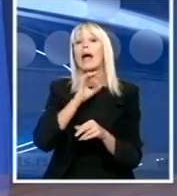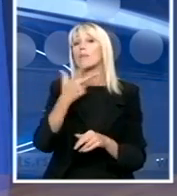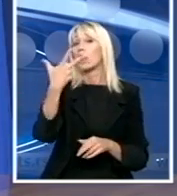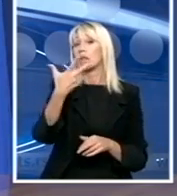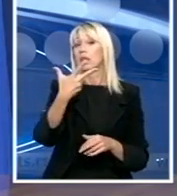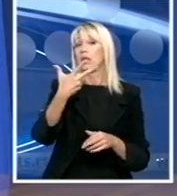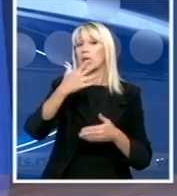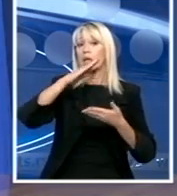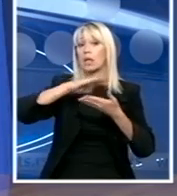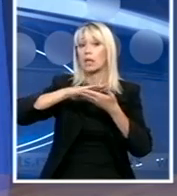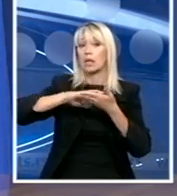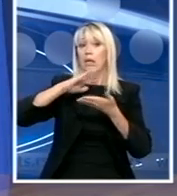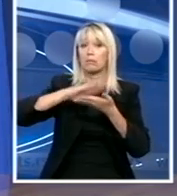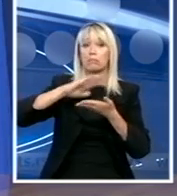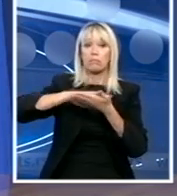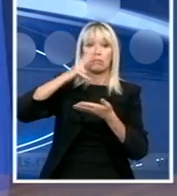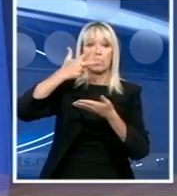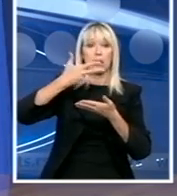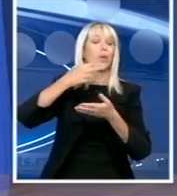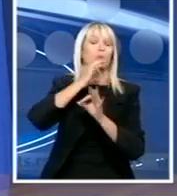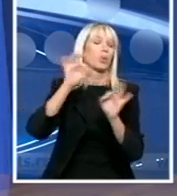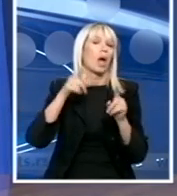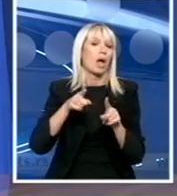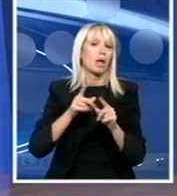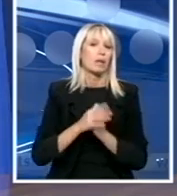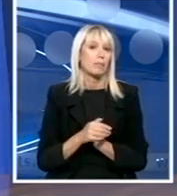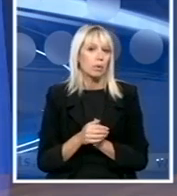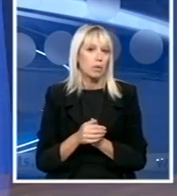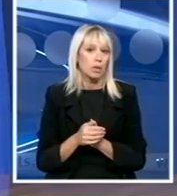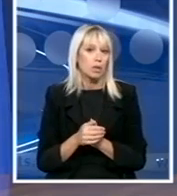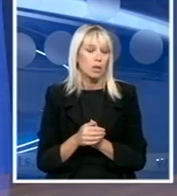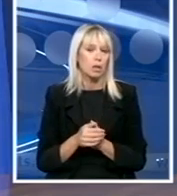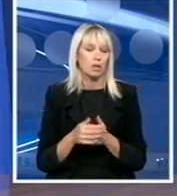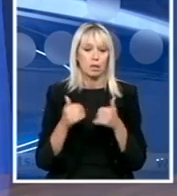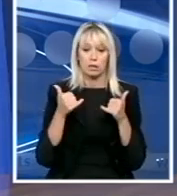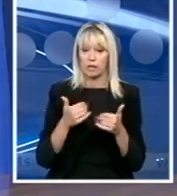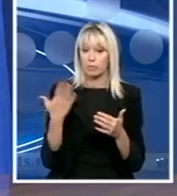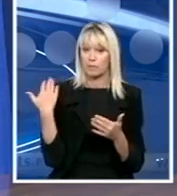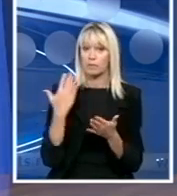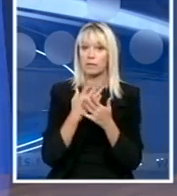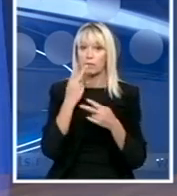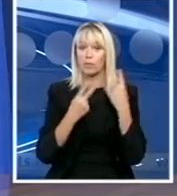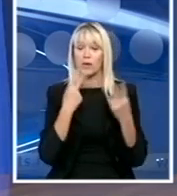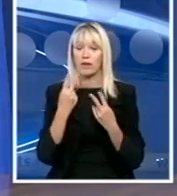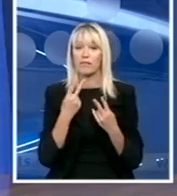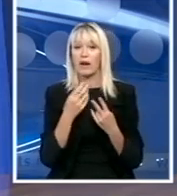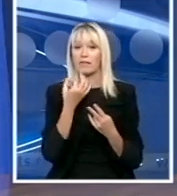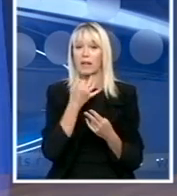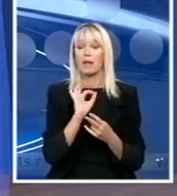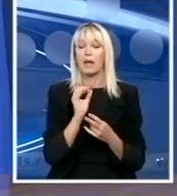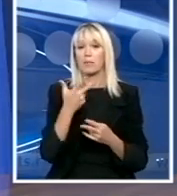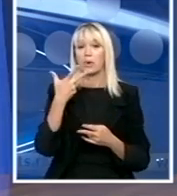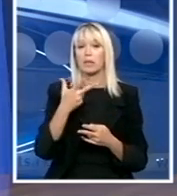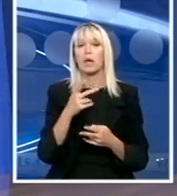i uvek ću to savjetovati. Zašto? Sad smo gledali opet da li je maska jednoslojna, dvoslojna. Tako. Uglavnom